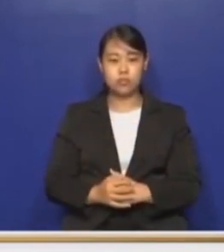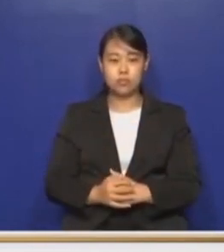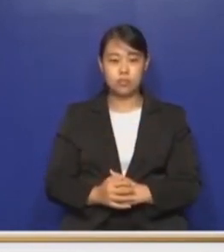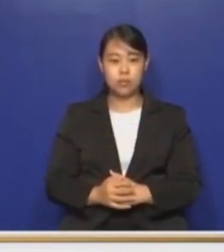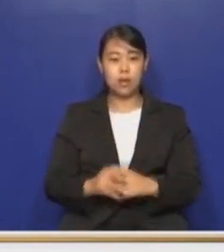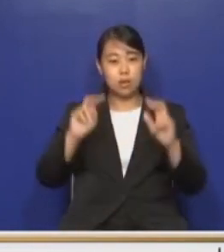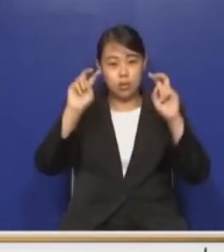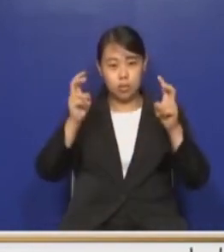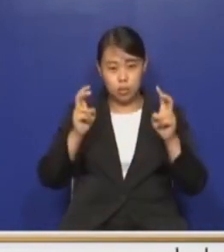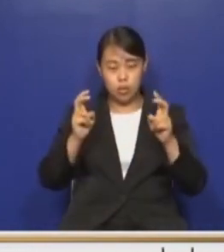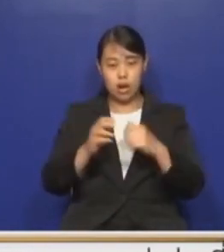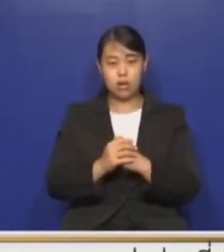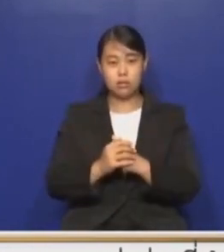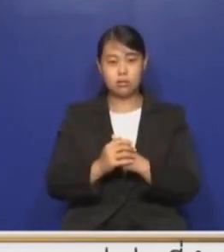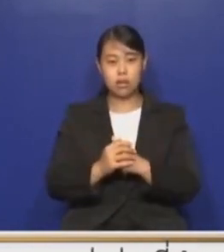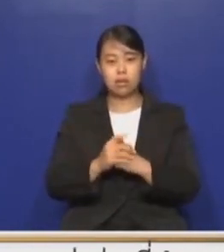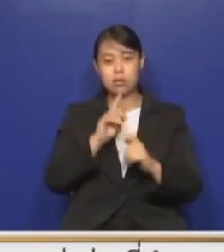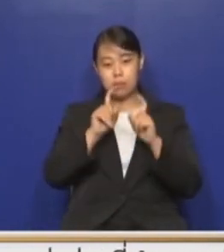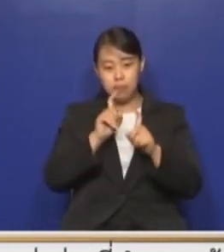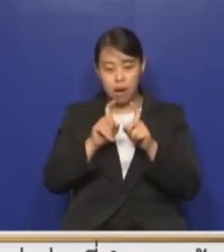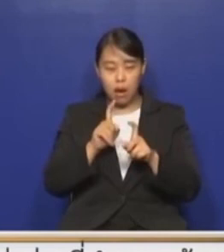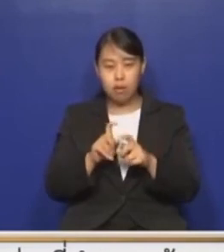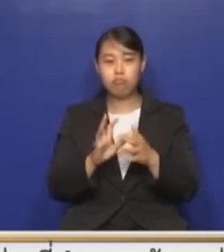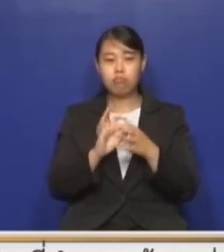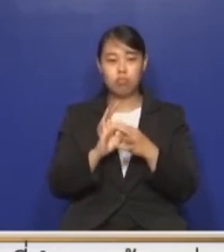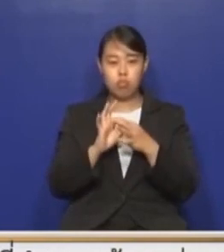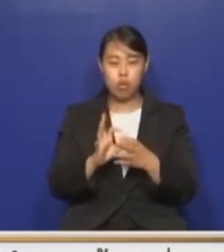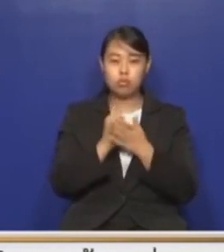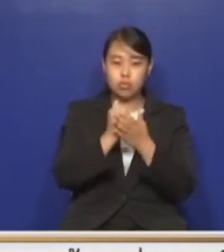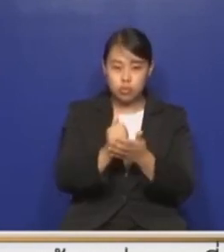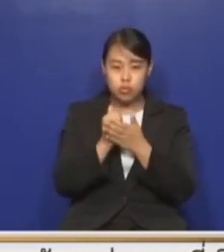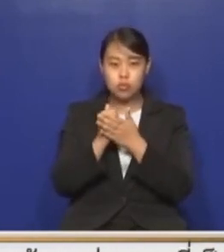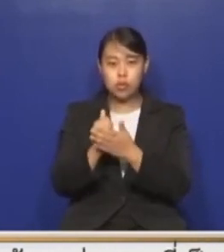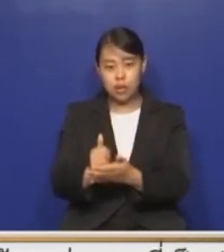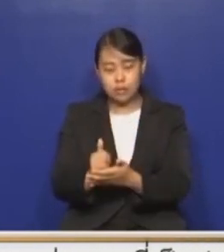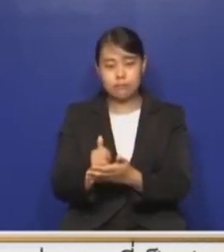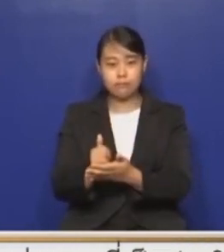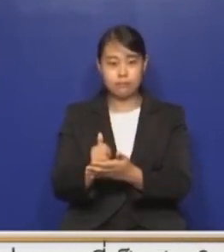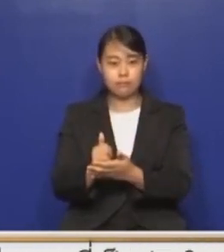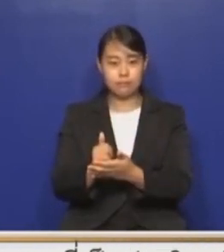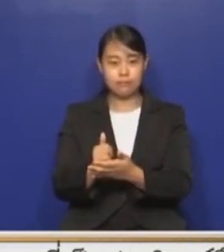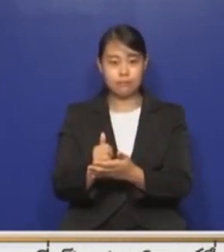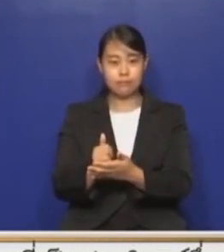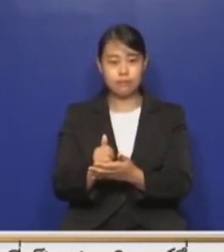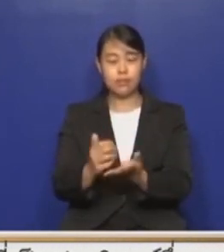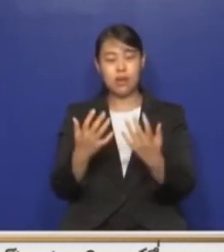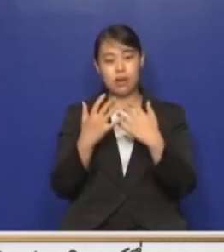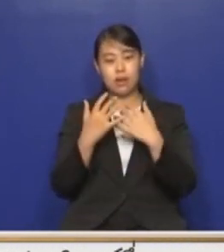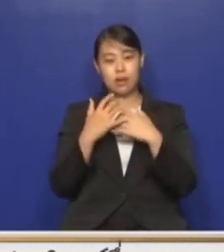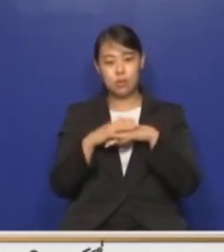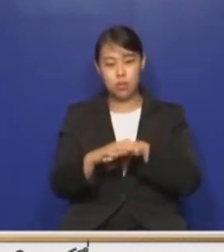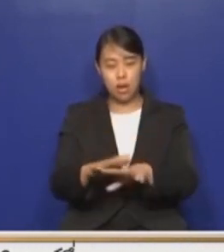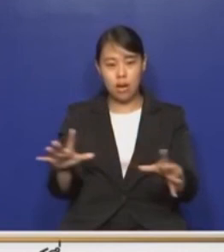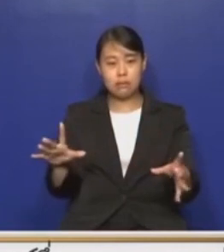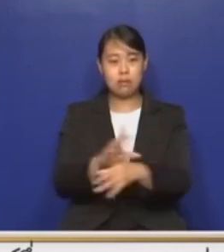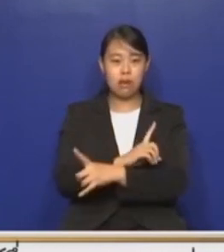ประเด็นในการพูดถึงในการที่จะชวยเหลือในการทจะเยี่วยาในการที่จะร่วมให้สงคม